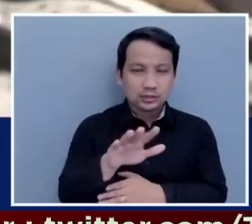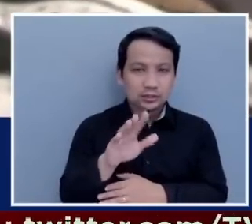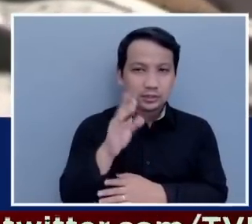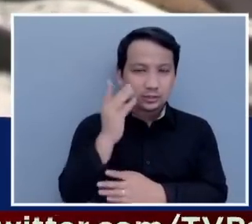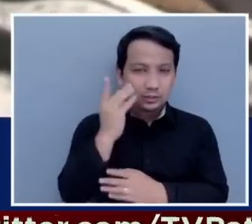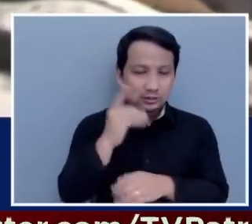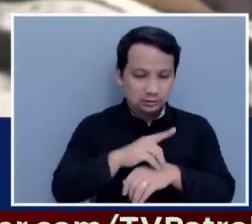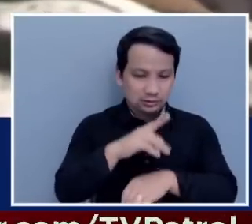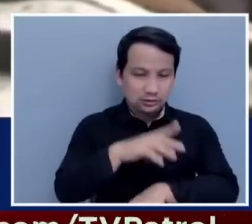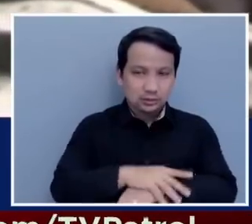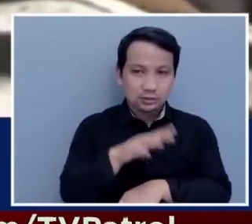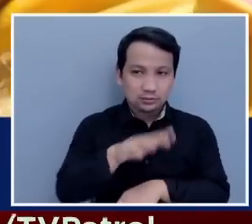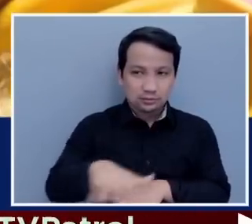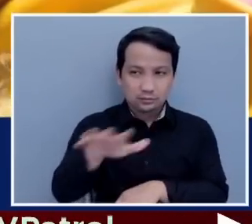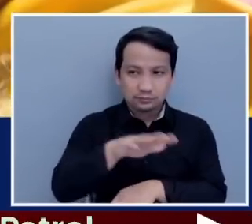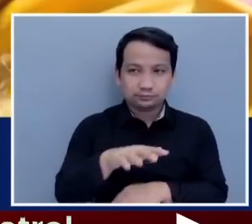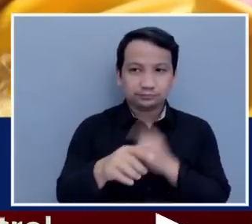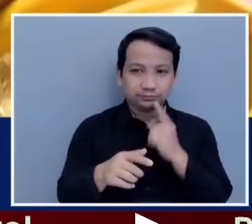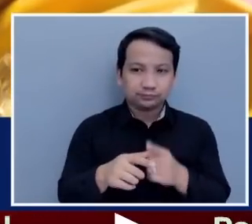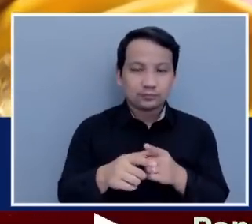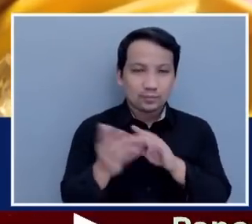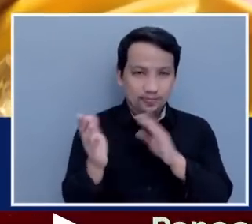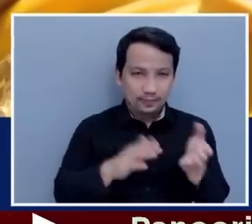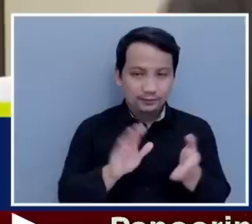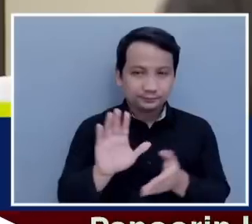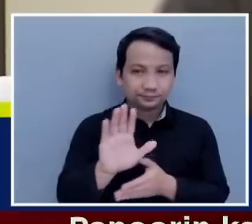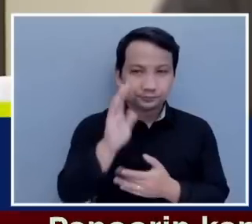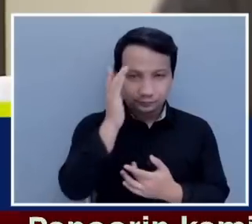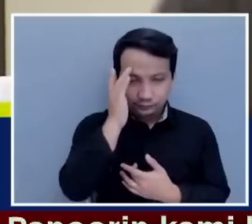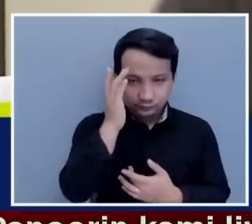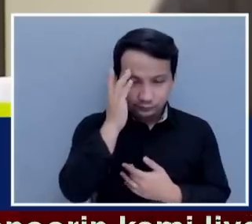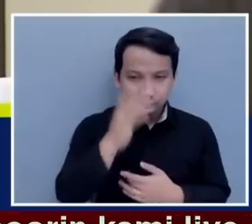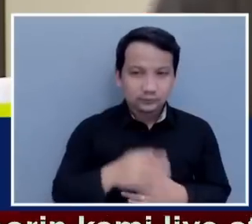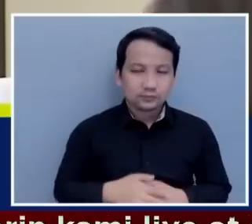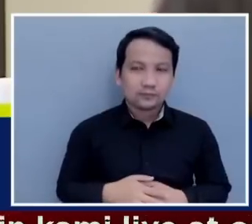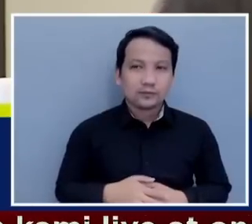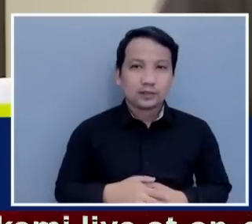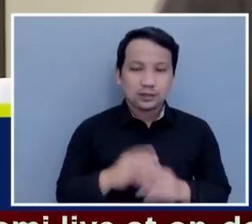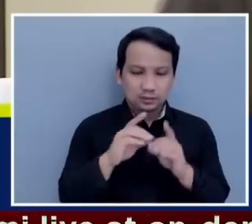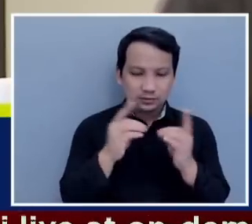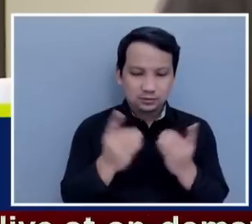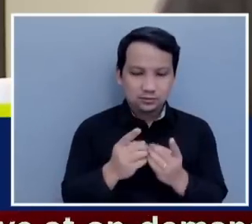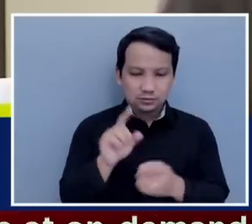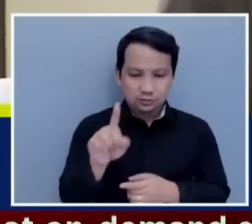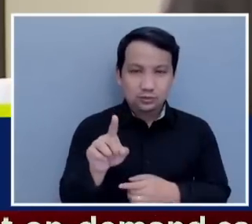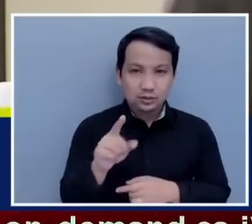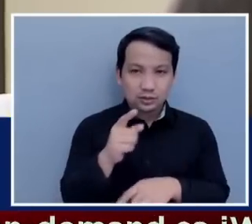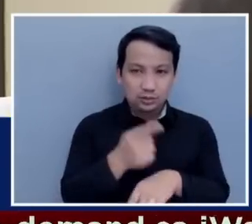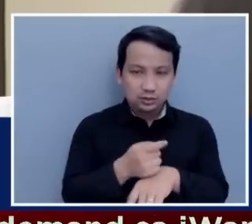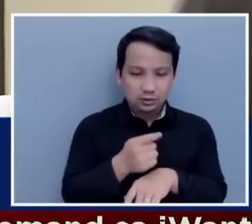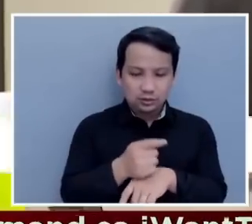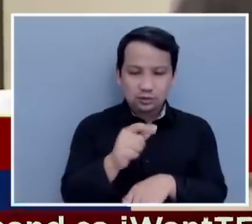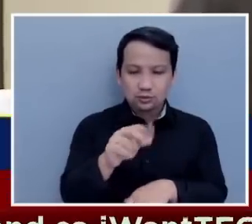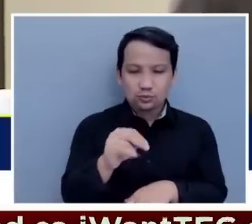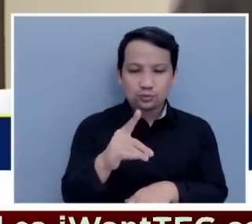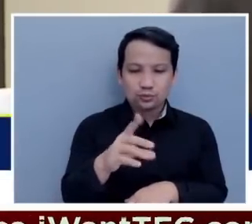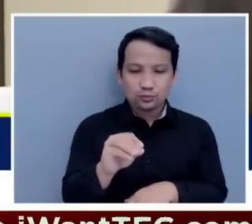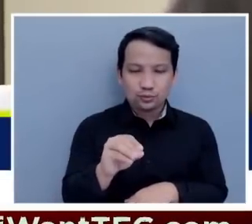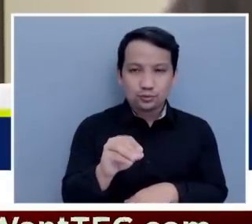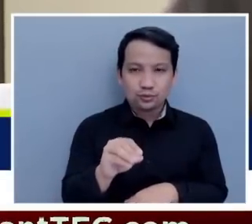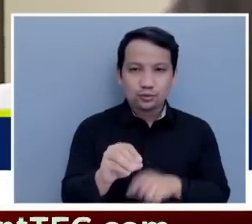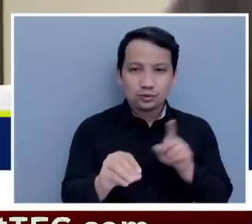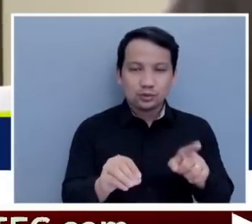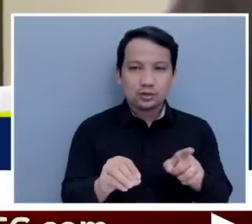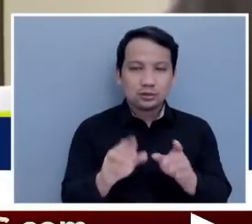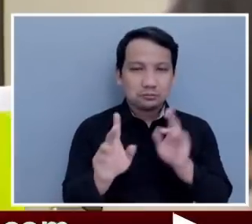lungsod. Wala namang naitalang namatay sa sakit. Sa District 1, which is Tondo area, kasi densely populated